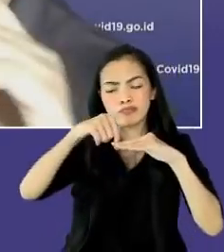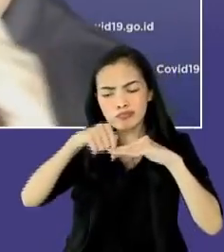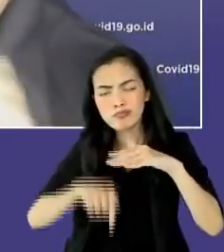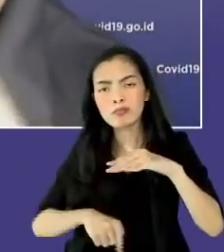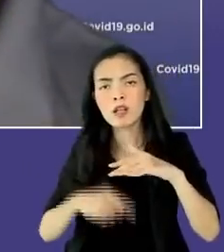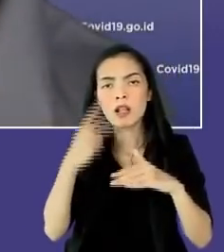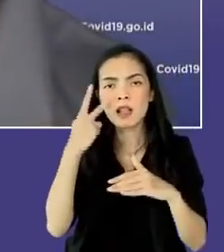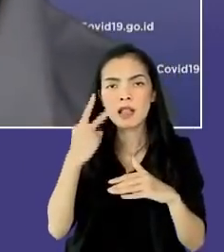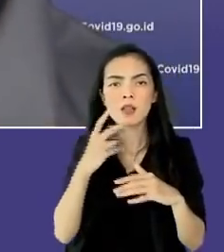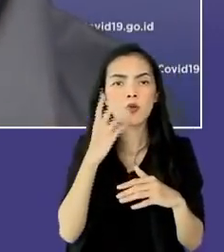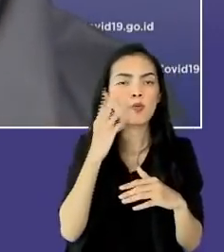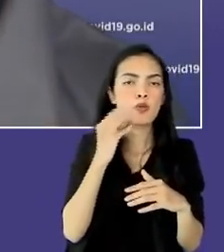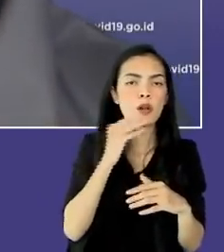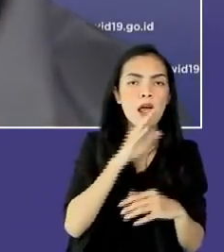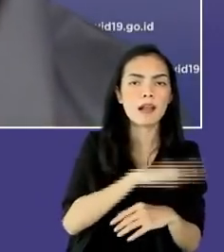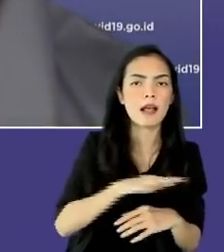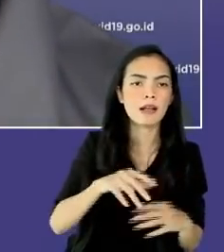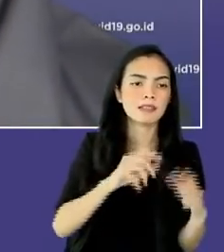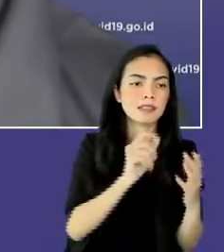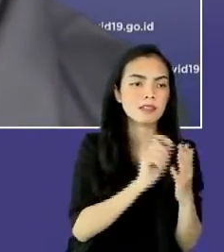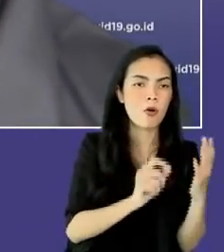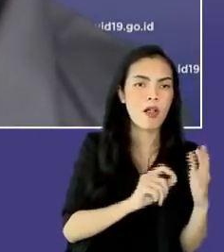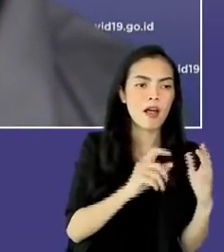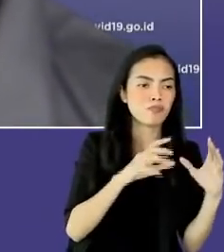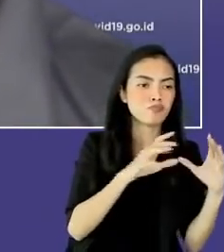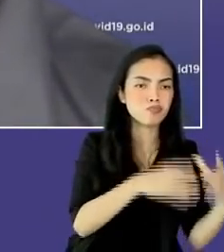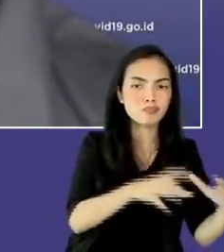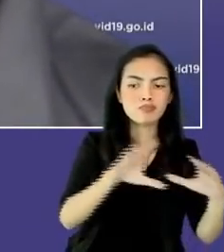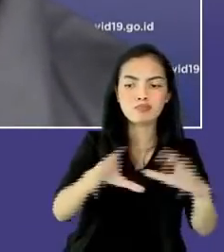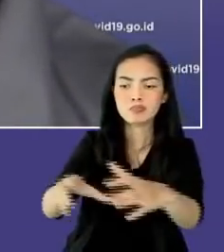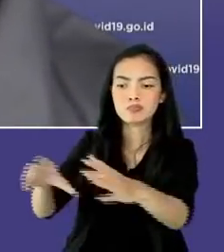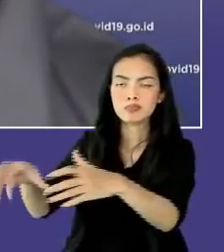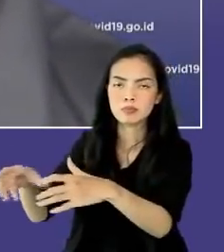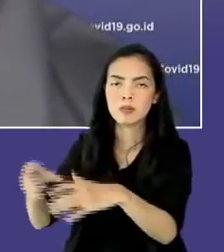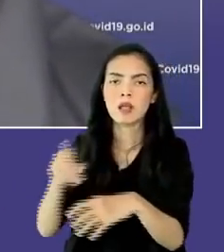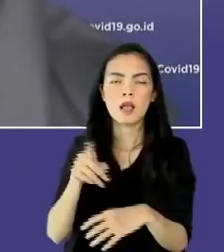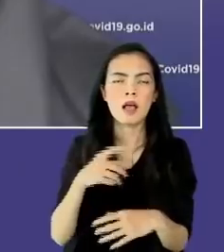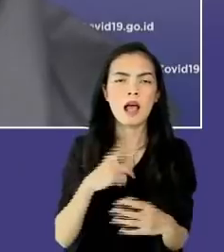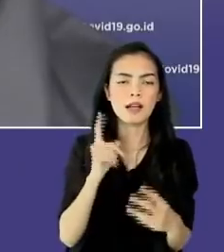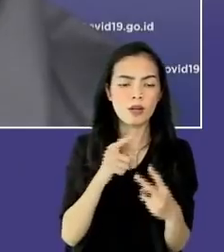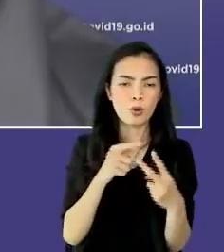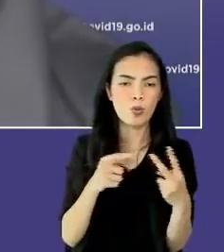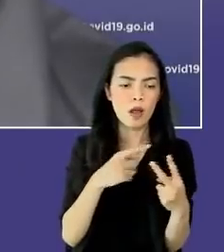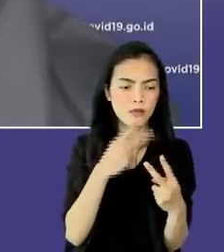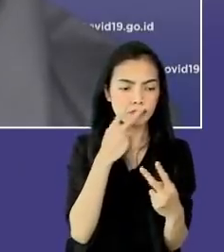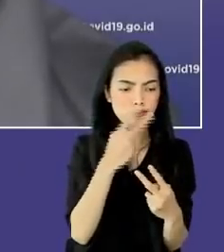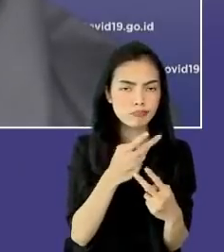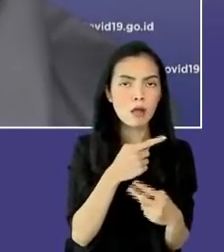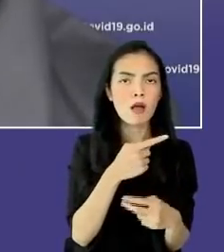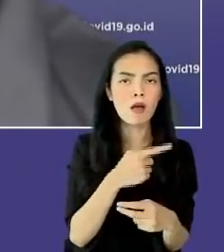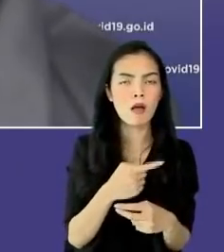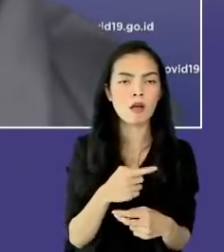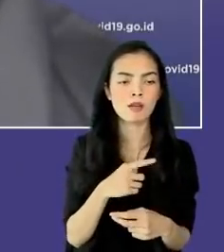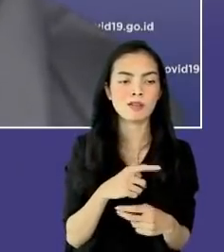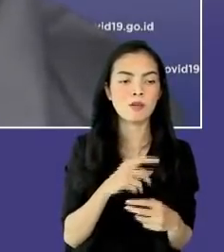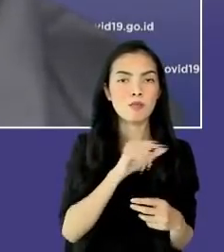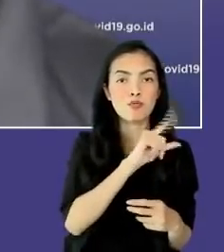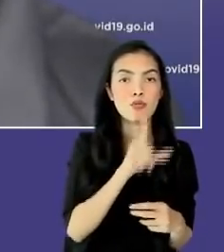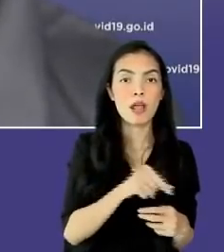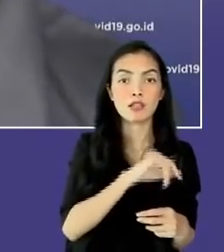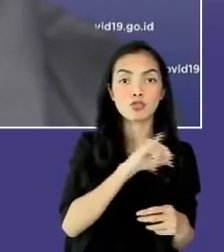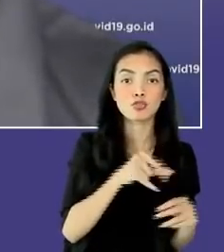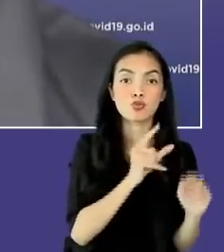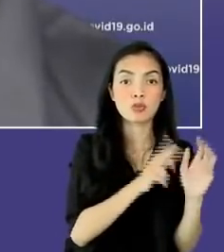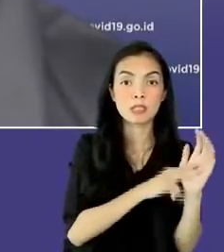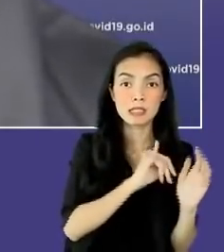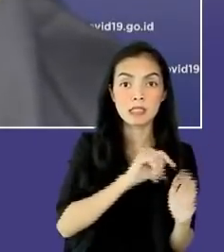kita melihat pembagian usia anak sekolah juga gitu ya. Nah di sini dua hal yang saya lihat, pertama secara kenaikan Juni ke Juli